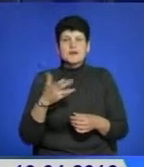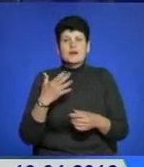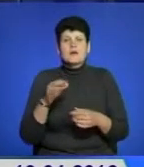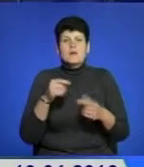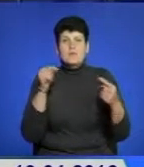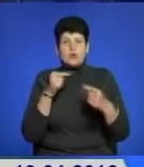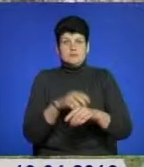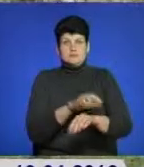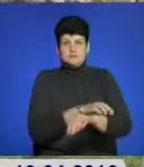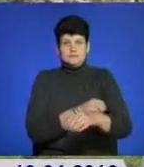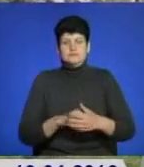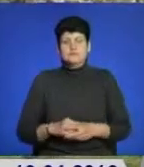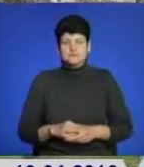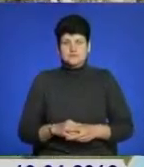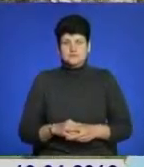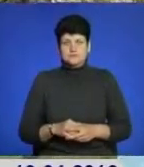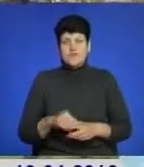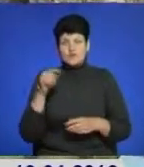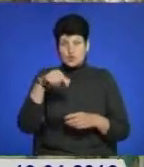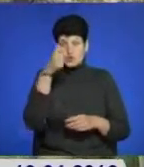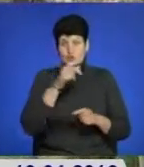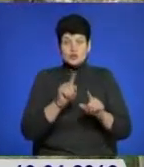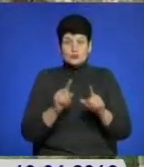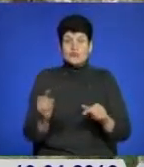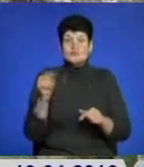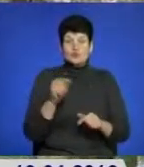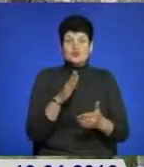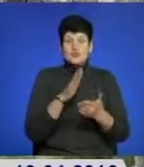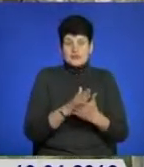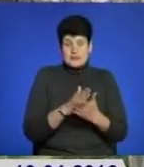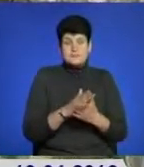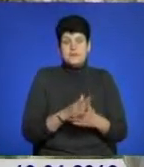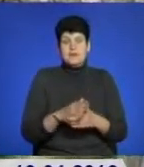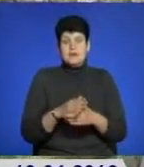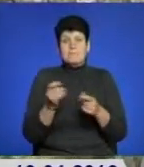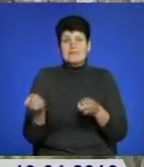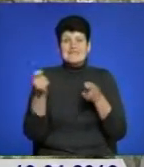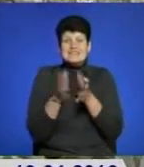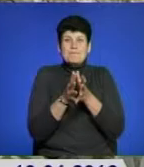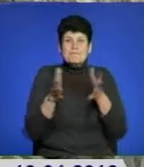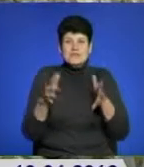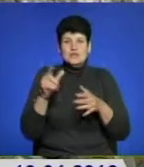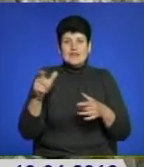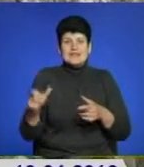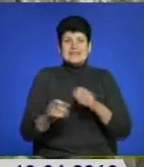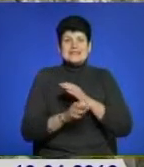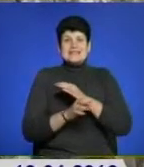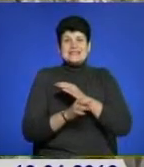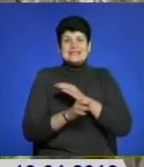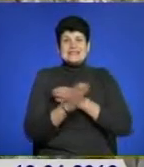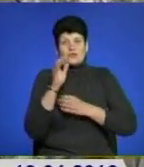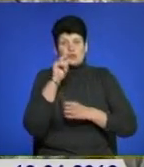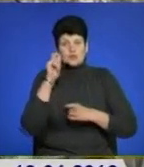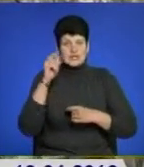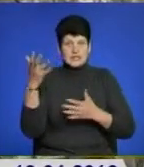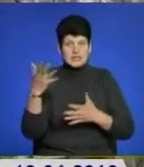рік поспіль. Цього року особливість є, що ми робимо натиск на те, щоб привести чим побільше людей з східних регіонів. І взагалі є така